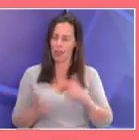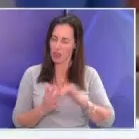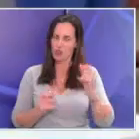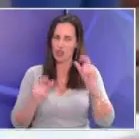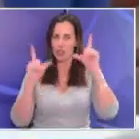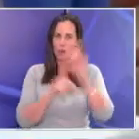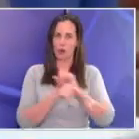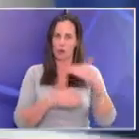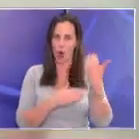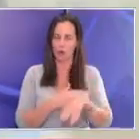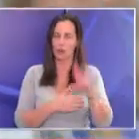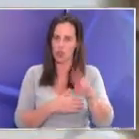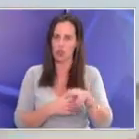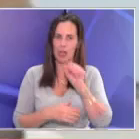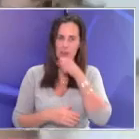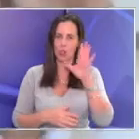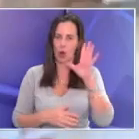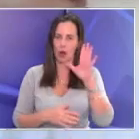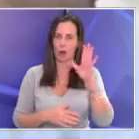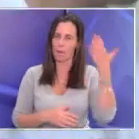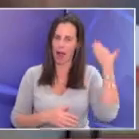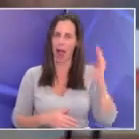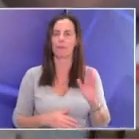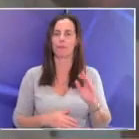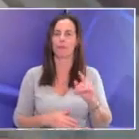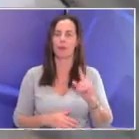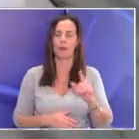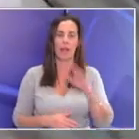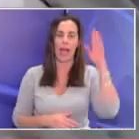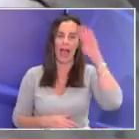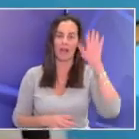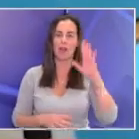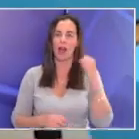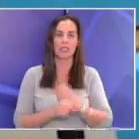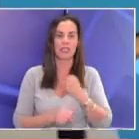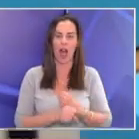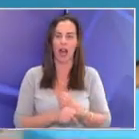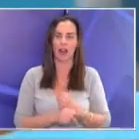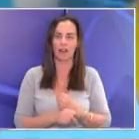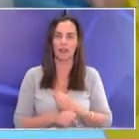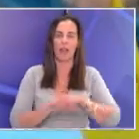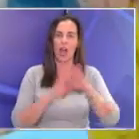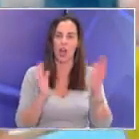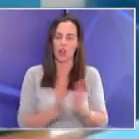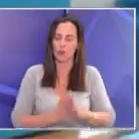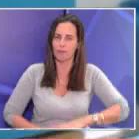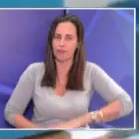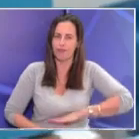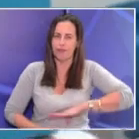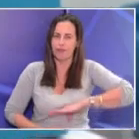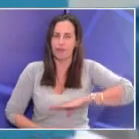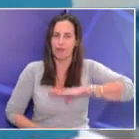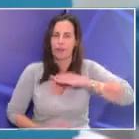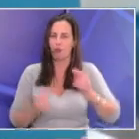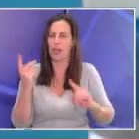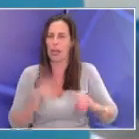התעוררות בתקופה האחרונה, ויש לה בטח היסטוריה מאוד אקטיבית בעבר, והיא פשוט מימשה את כל המטען הזה של הרבה דברים